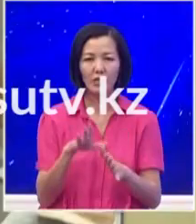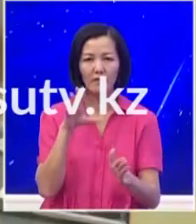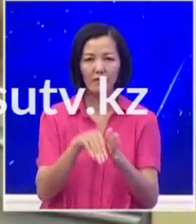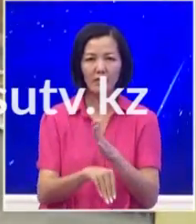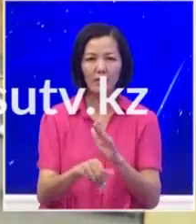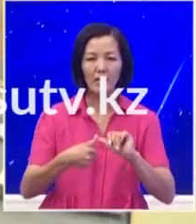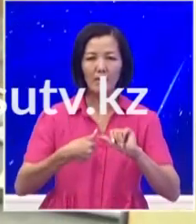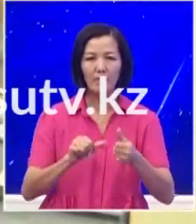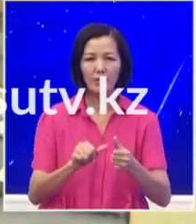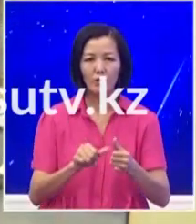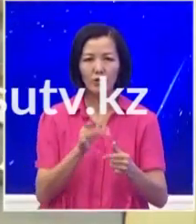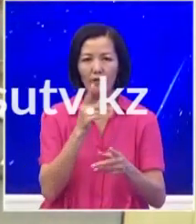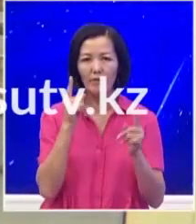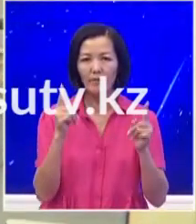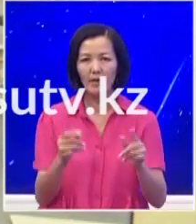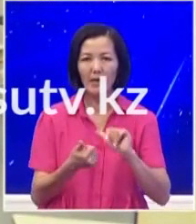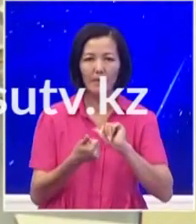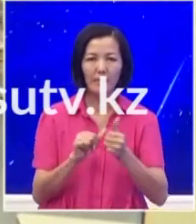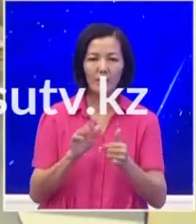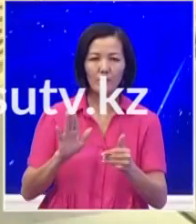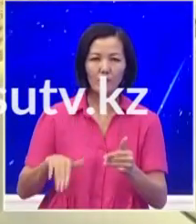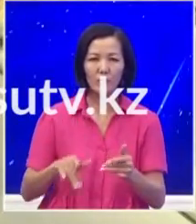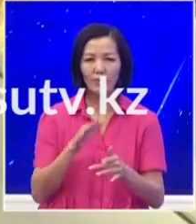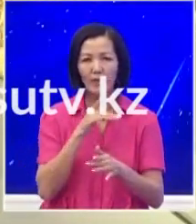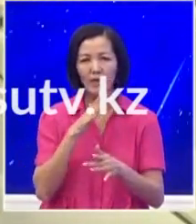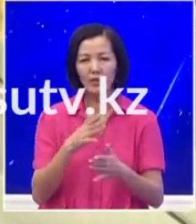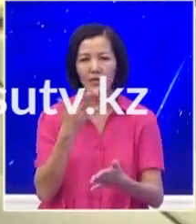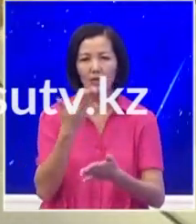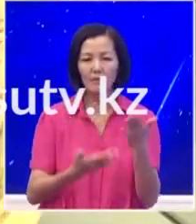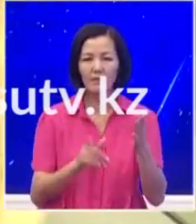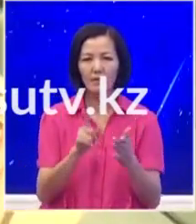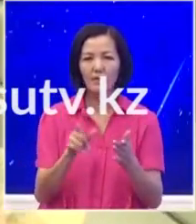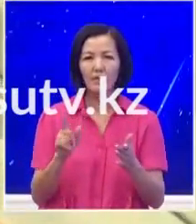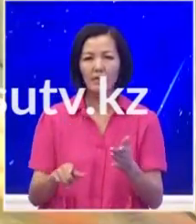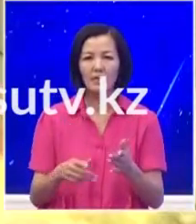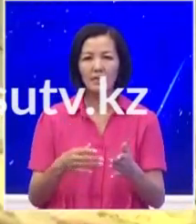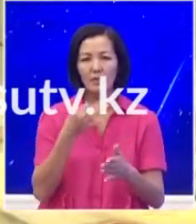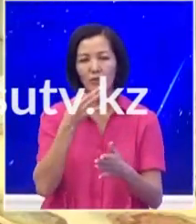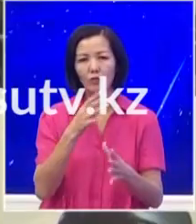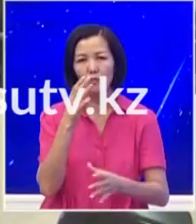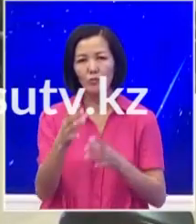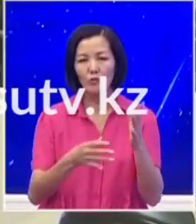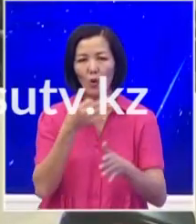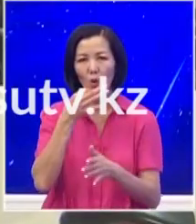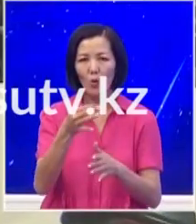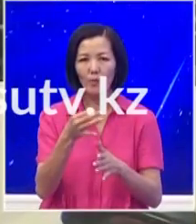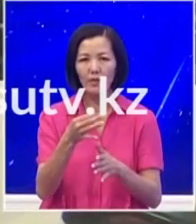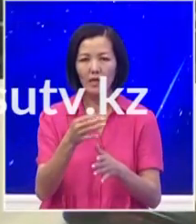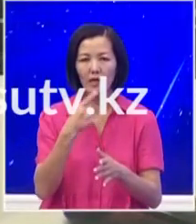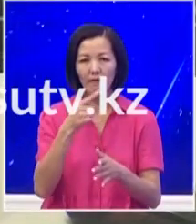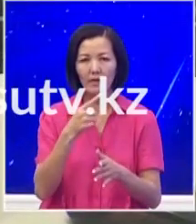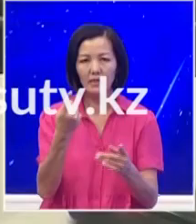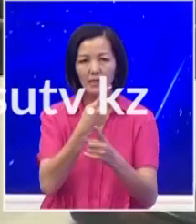внедрении бессрочного периода обмена принято после многочисленных обращений граждан, а также с учетом международного опыта,